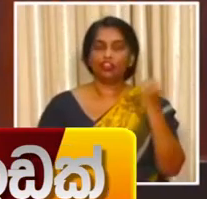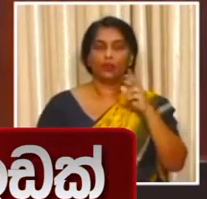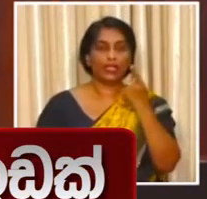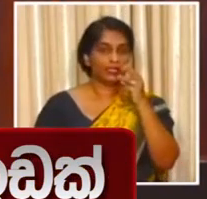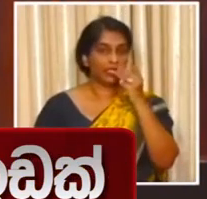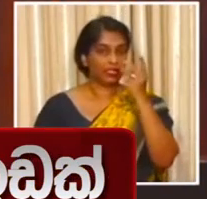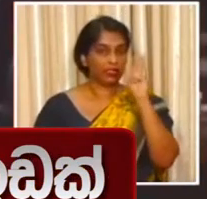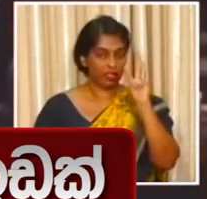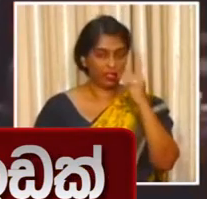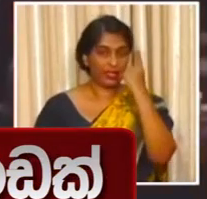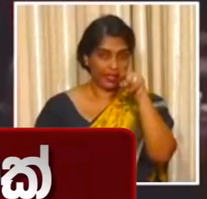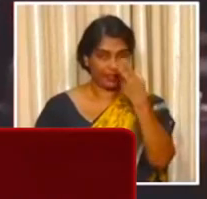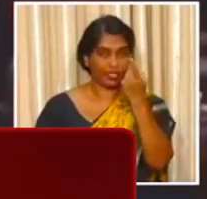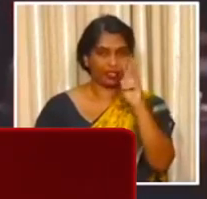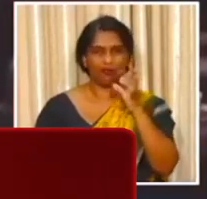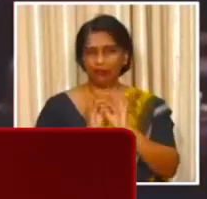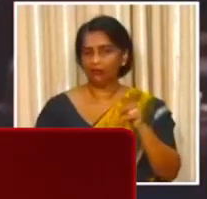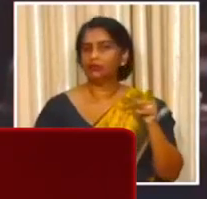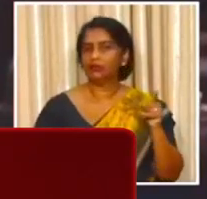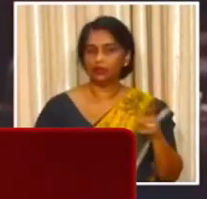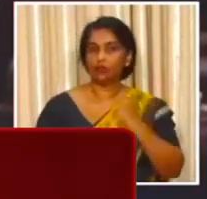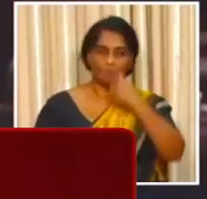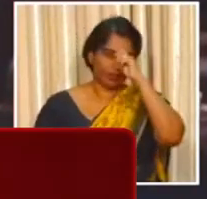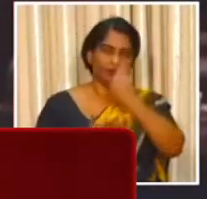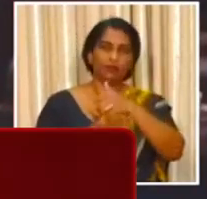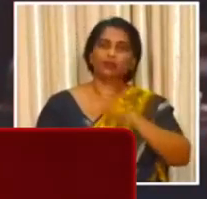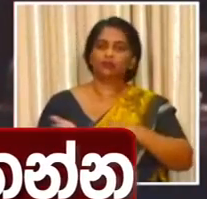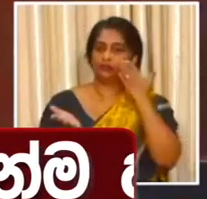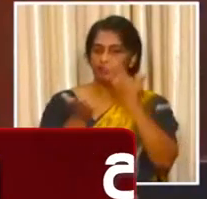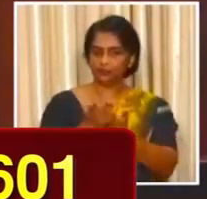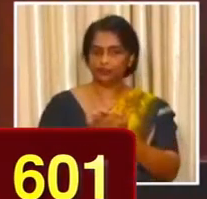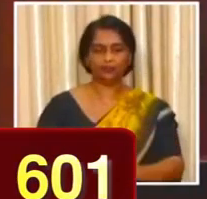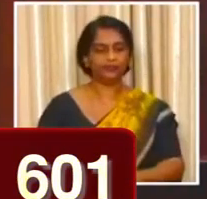113 න් 4 දරණ ස්ථානයේ පදිංචි ANP ගුණවර්ධන මහතාගෙන් ලැබුණු පෙත්සමක්